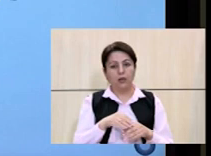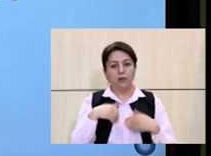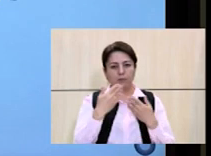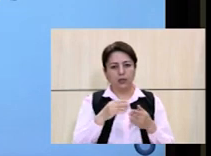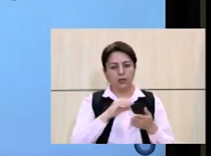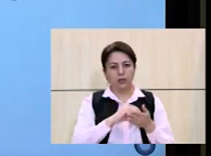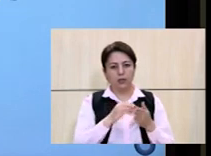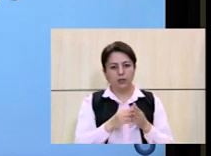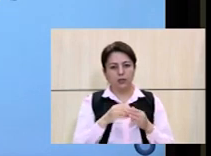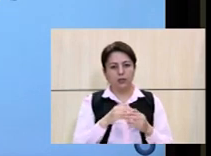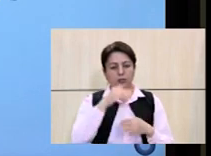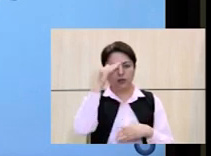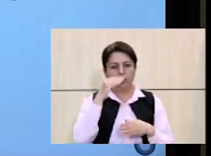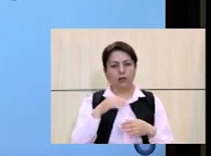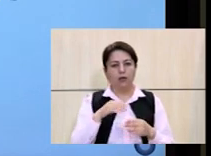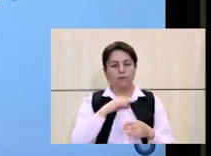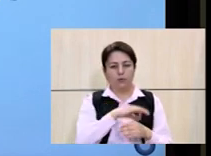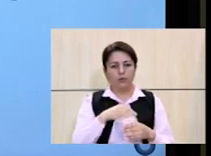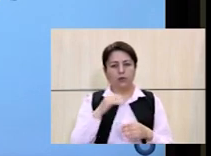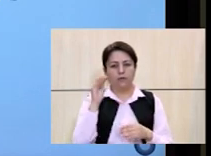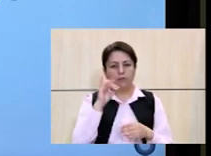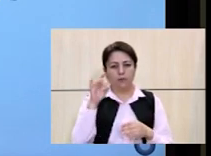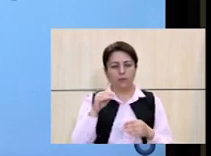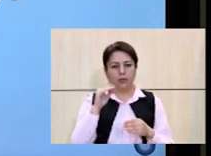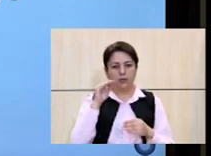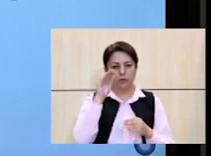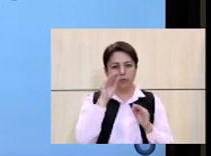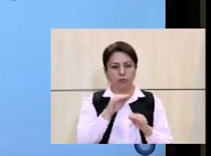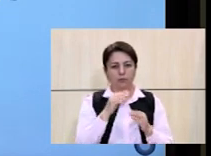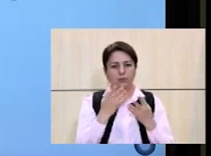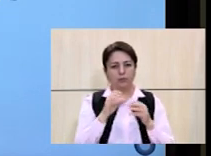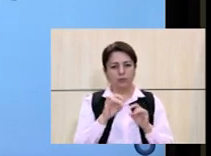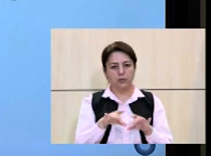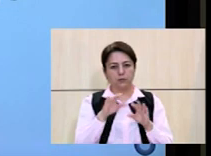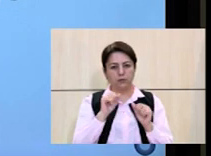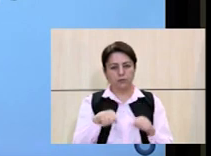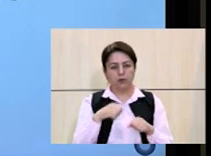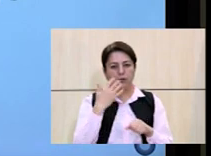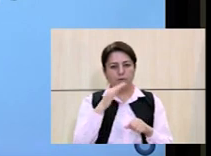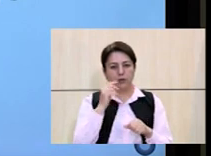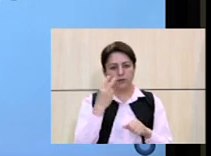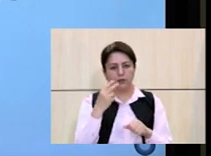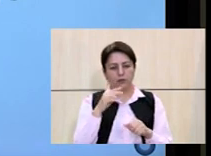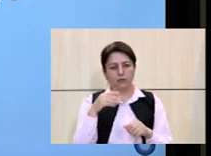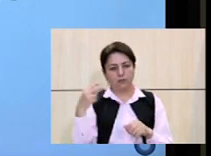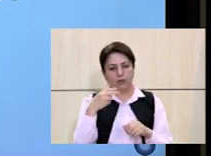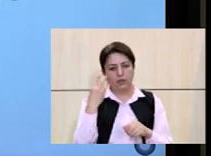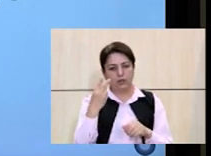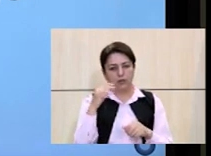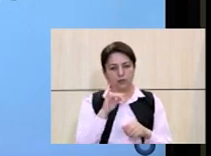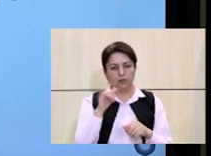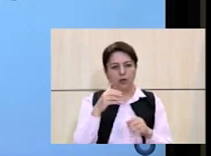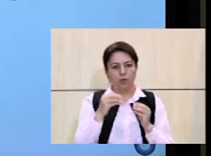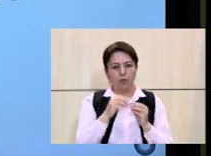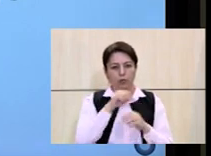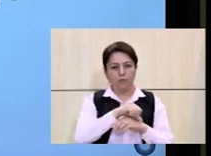son qiymatidan foydalanib, formulaga qo'yib hisoblashni boshlashimiz mumkin. V kvadrat barobar 2 ko'paytirilgan 10